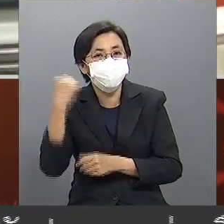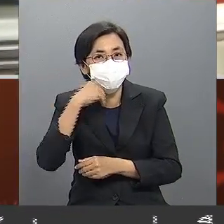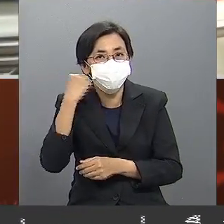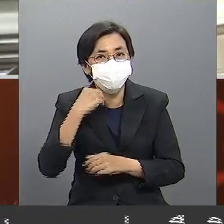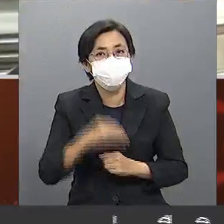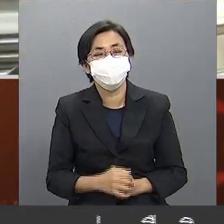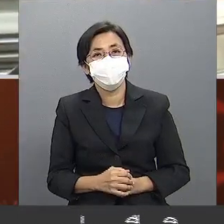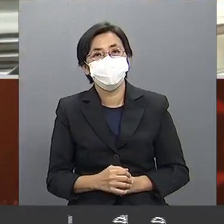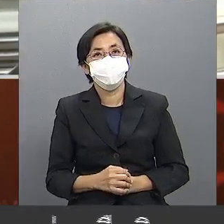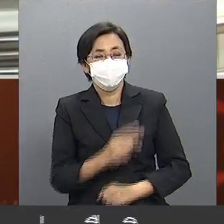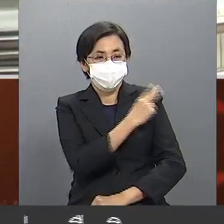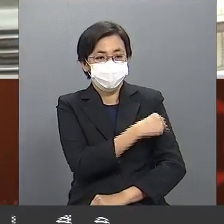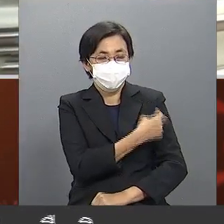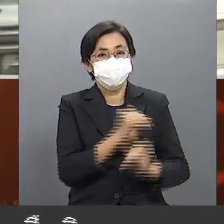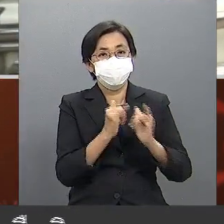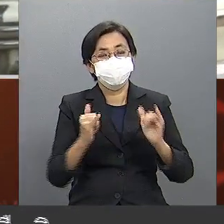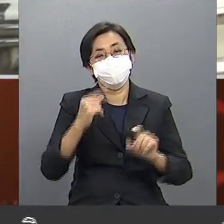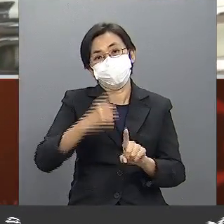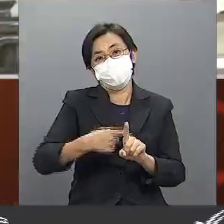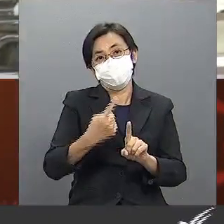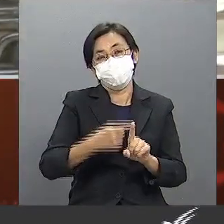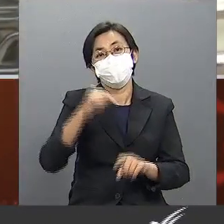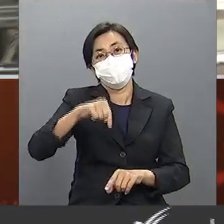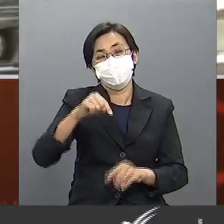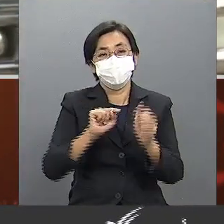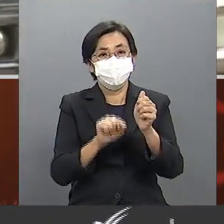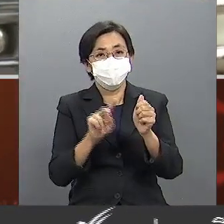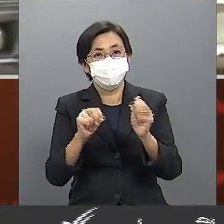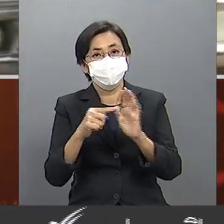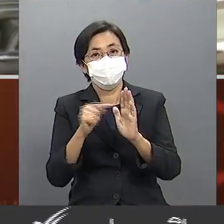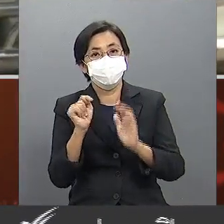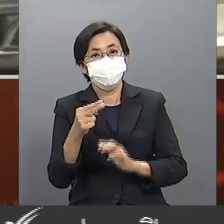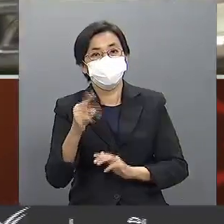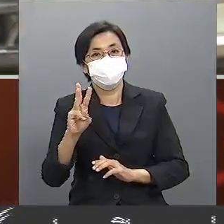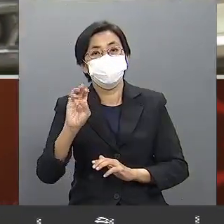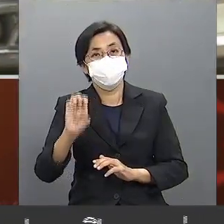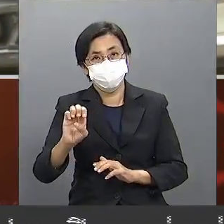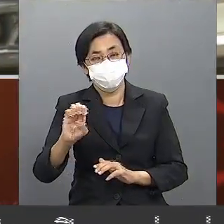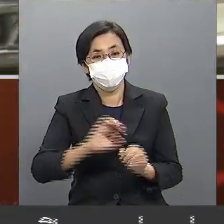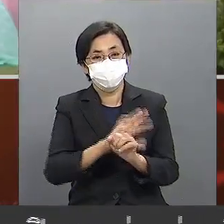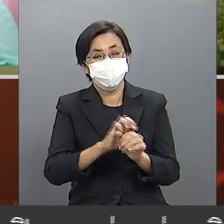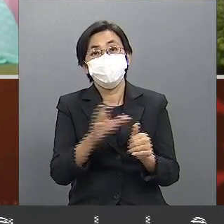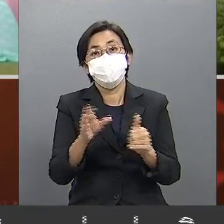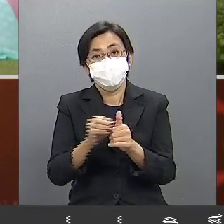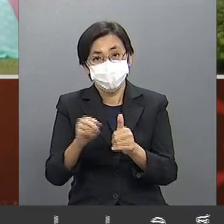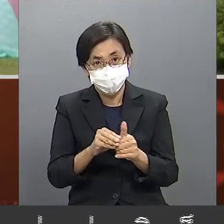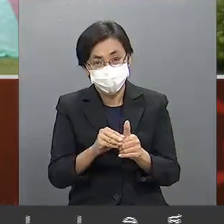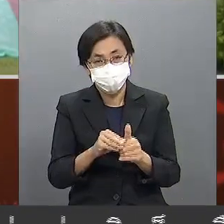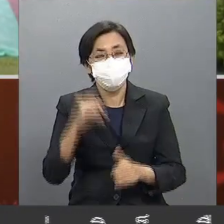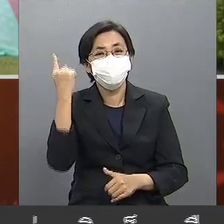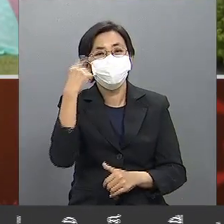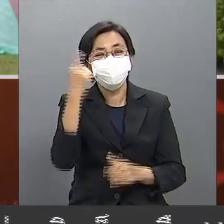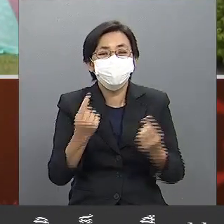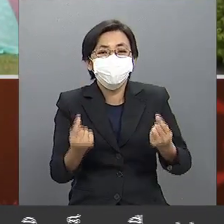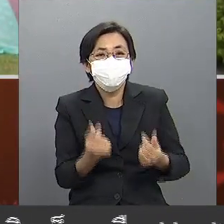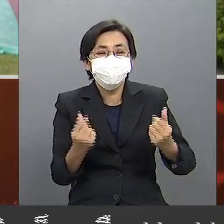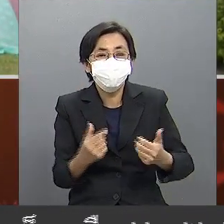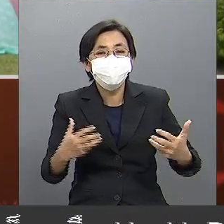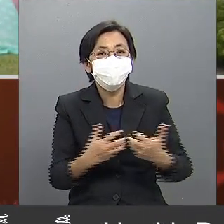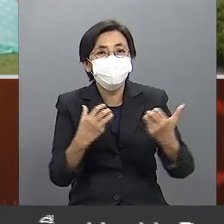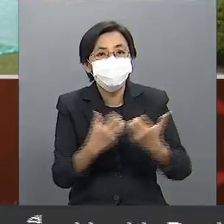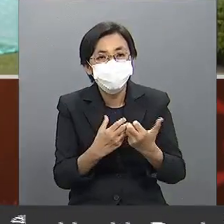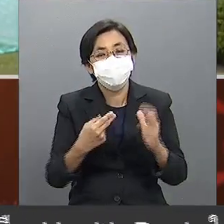14วันนะคะคือกลับบ้านแล้วห้ามออกไปเที่ยวเดินเล่นหรืออะไรนะคะยังต้องกักตัวใส่แมสอยู่ห่างล้างมือ